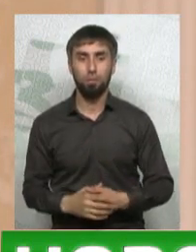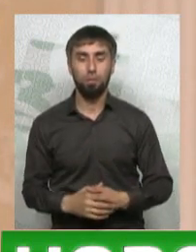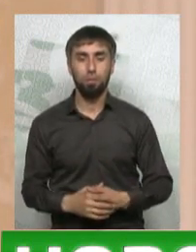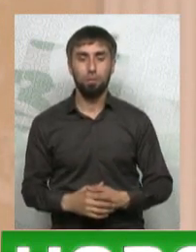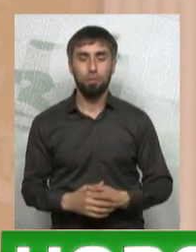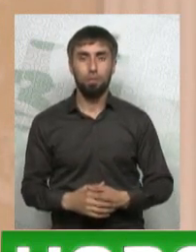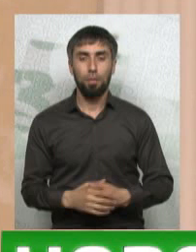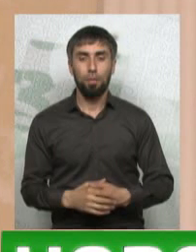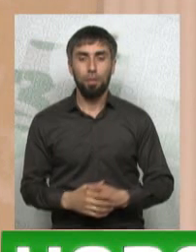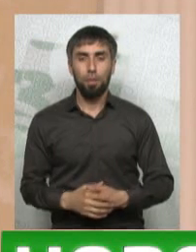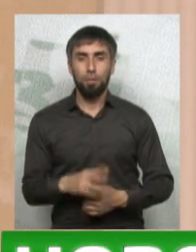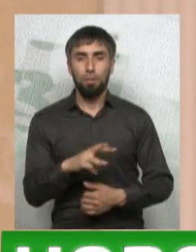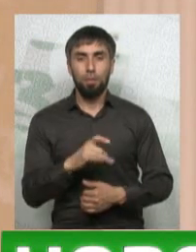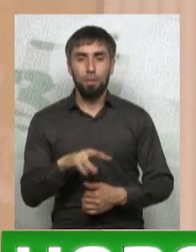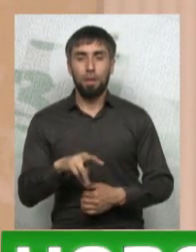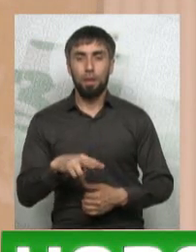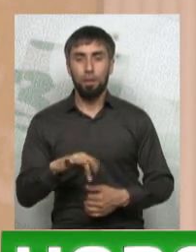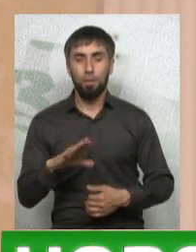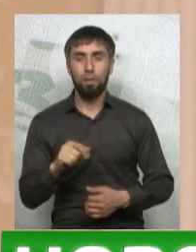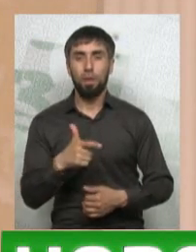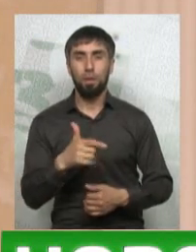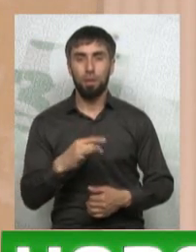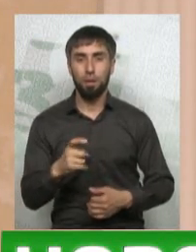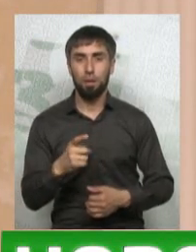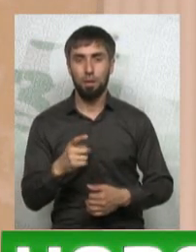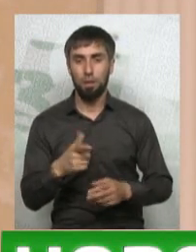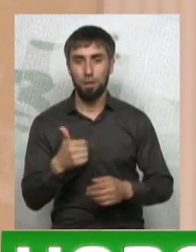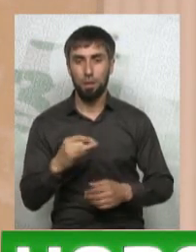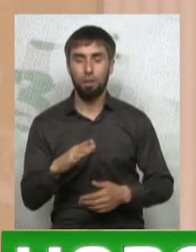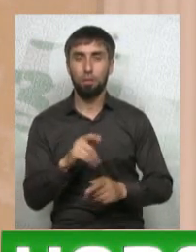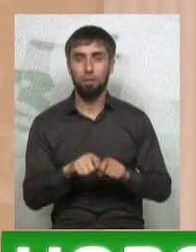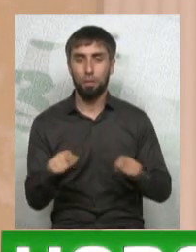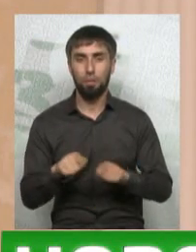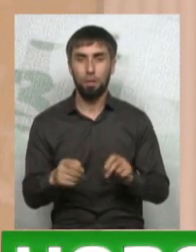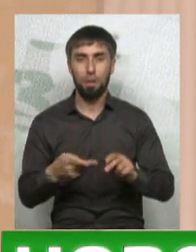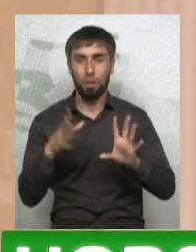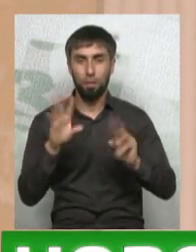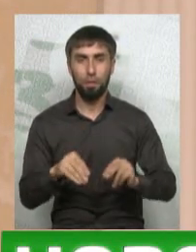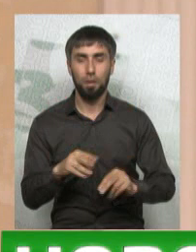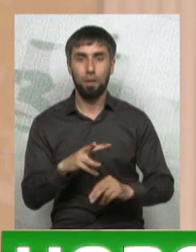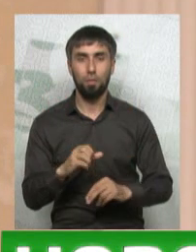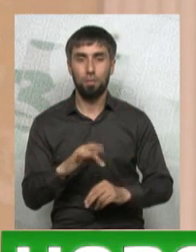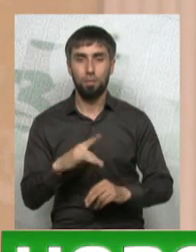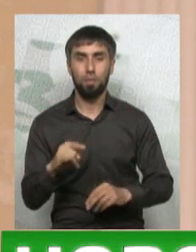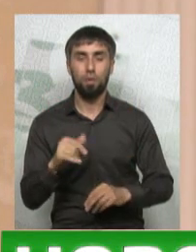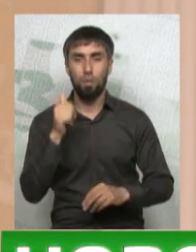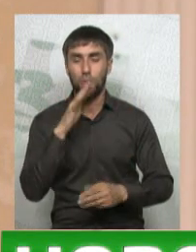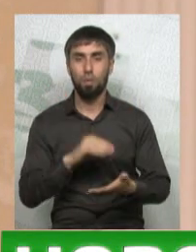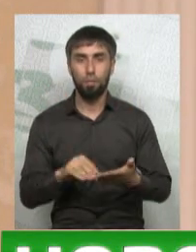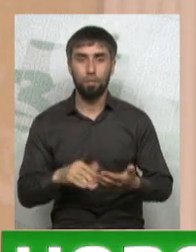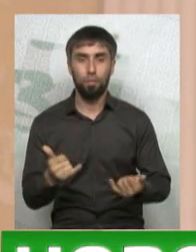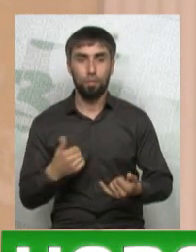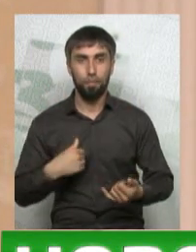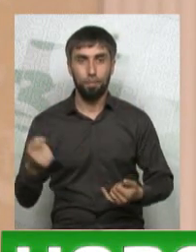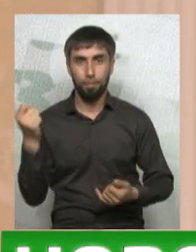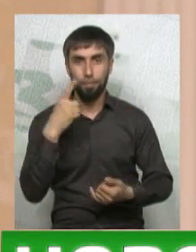издавалась Марьям Ильянова, издавался Гирихан Гагиев, издавались все вот эти вот маститые поэты, которых мы сегодня